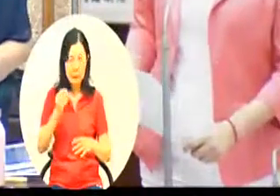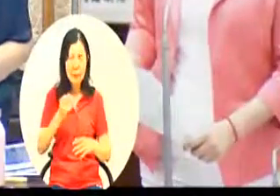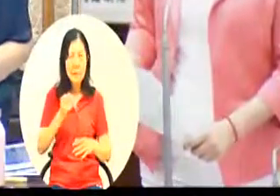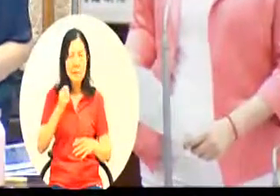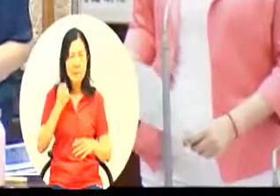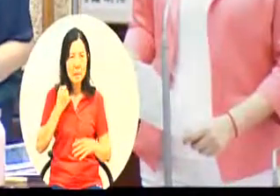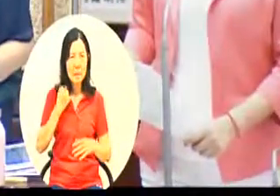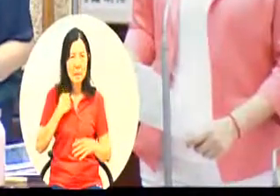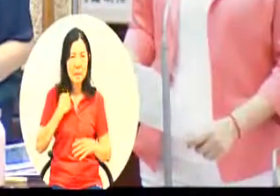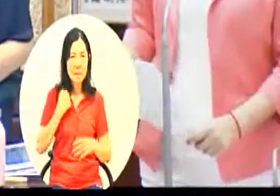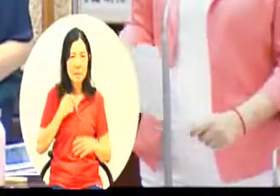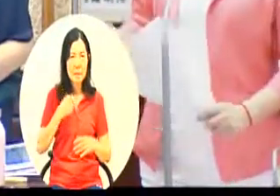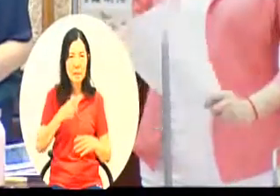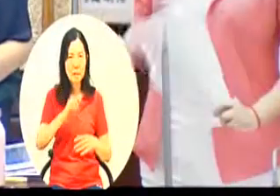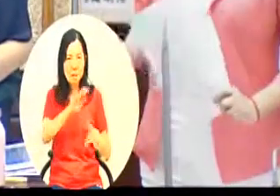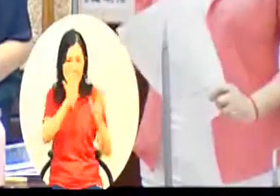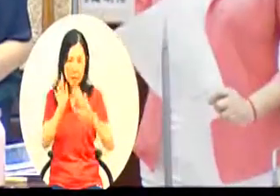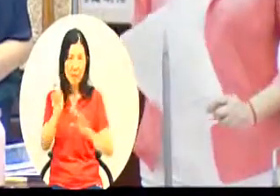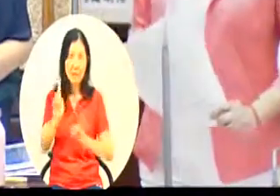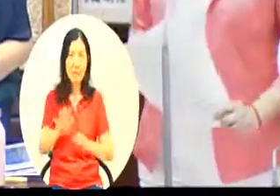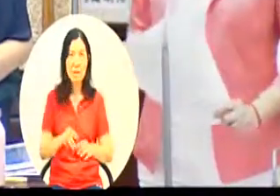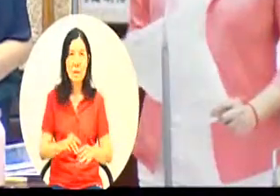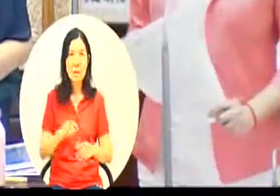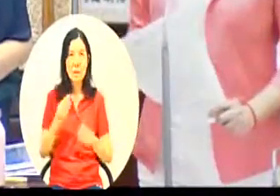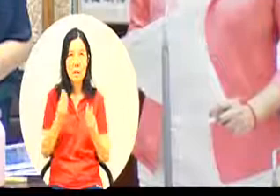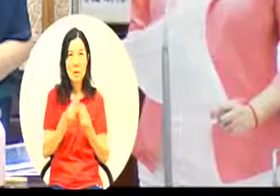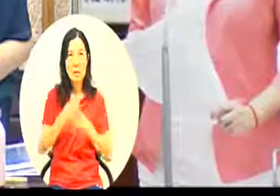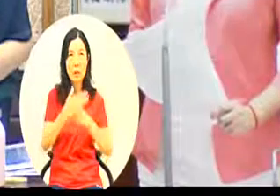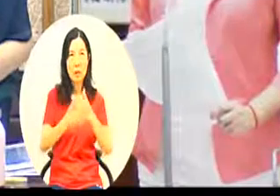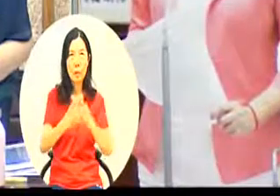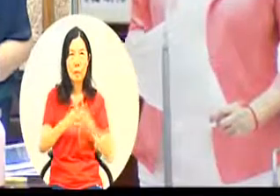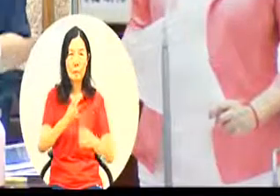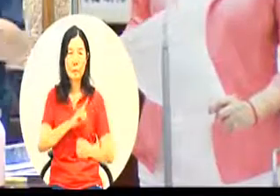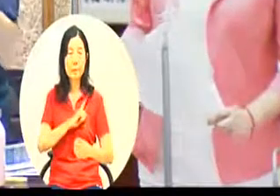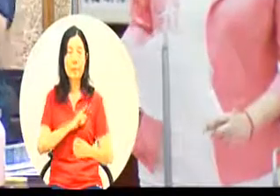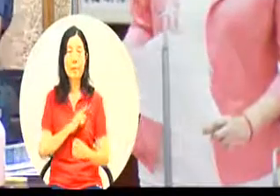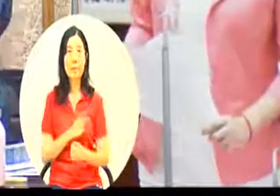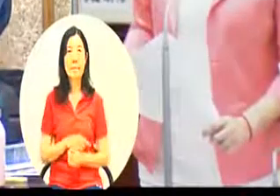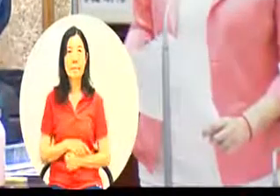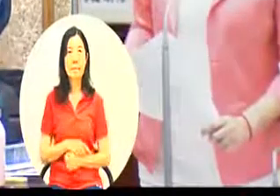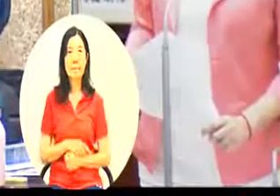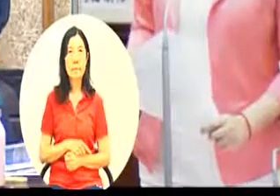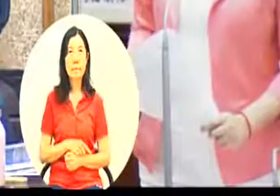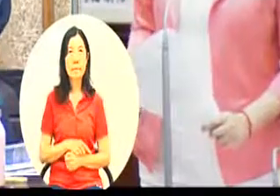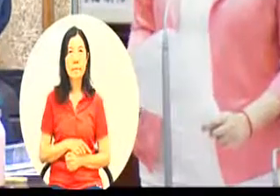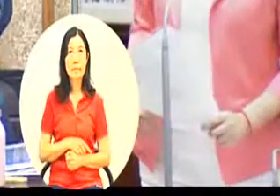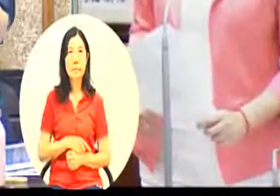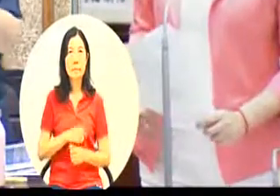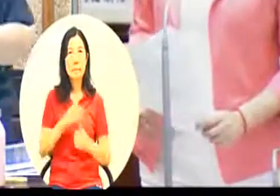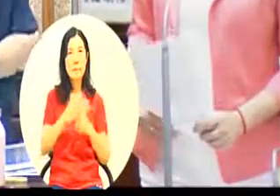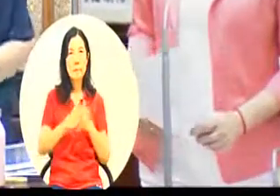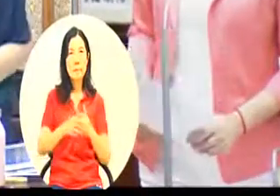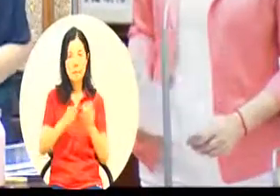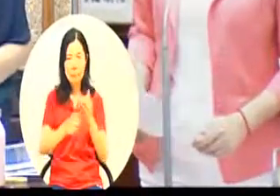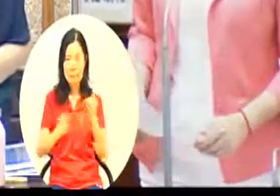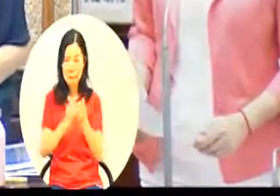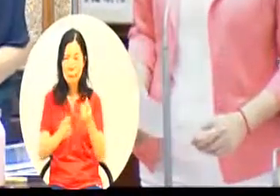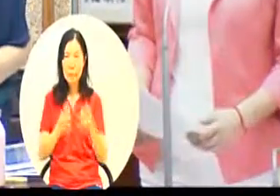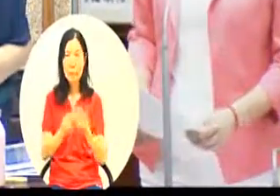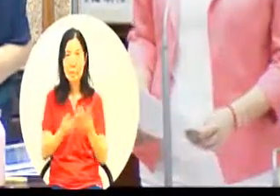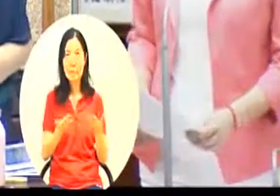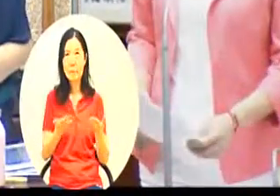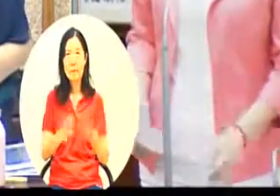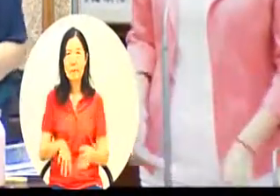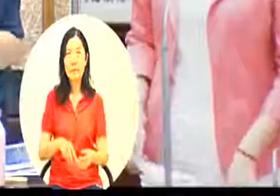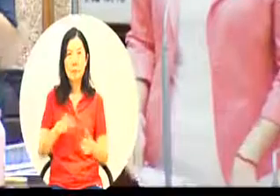的看出来。我们到底怎么该去保护我们自己？怎么该去保护我们的下一代？请我们教育局